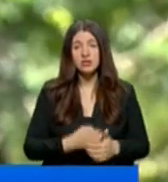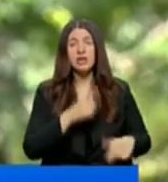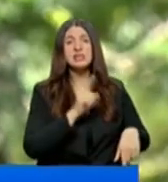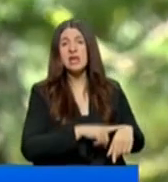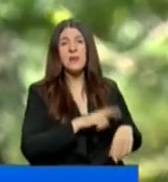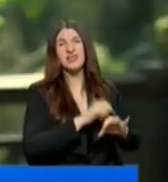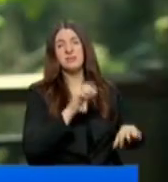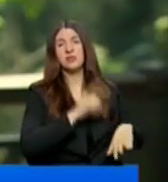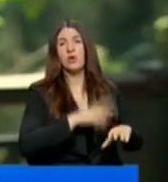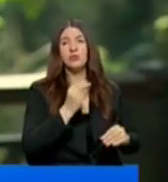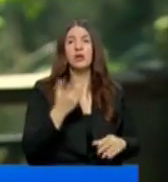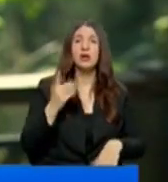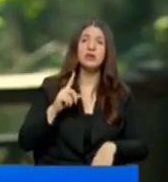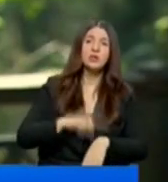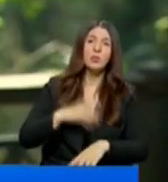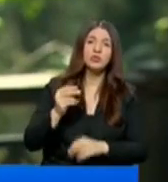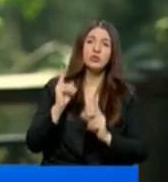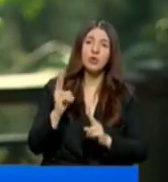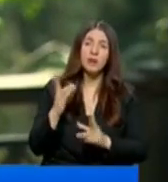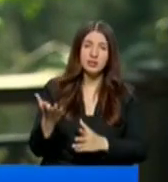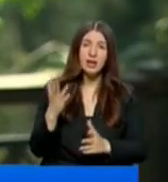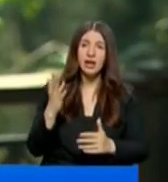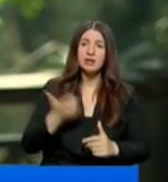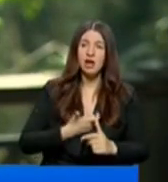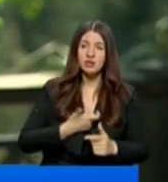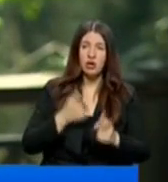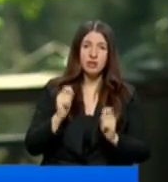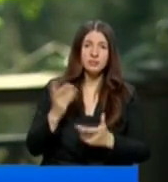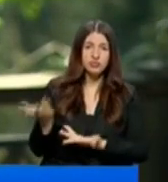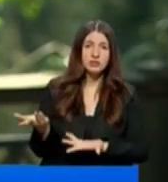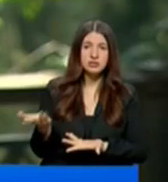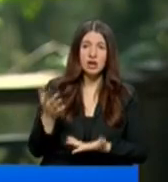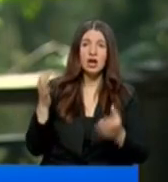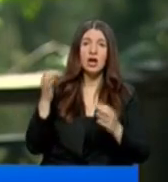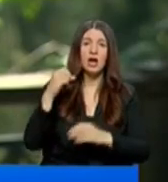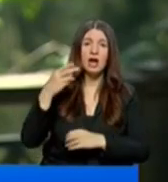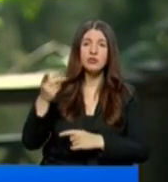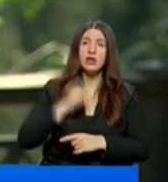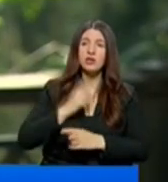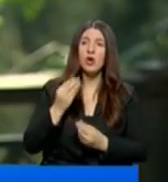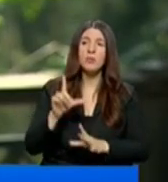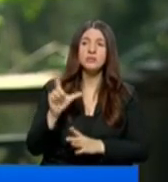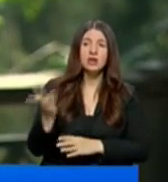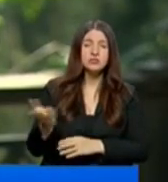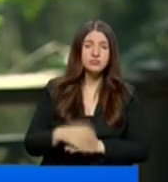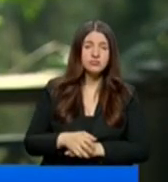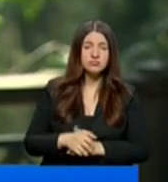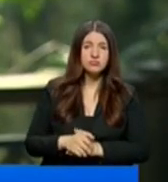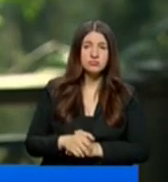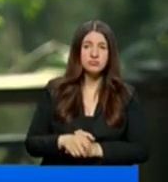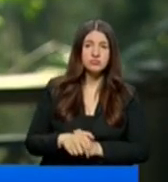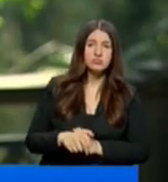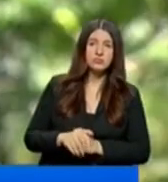Zamanında olursa? Zamanında olursa normalde eğer yasalar uygulanacaksa Erdoğan'ın aday olmaması lazım.